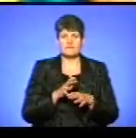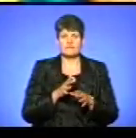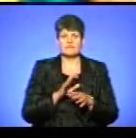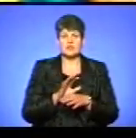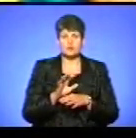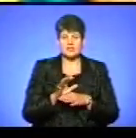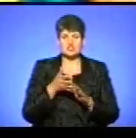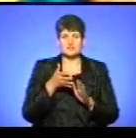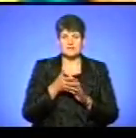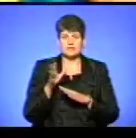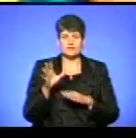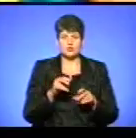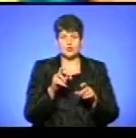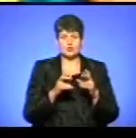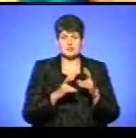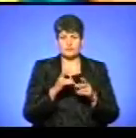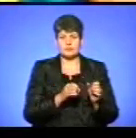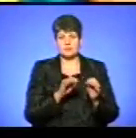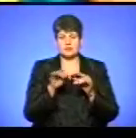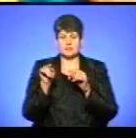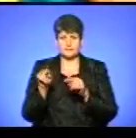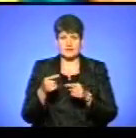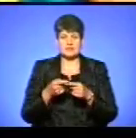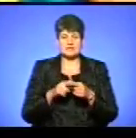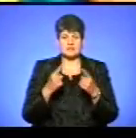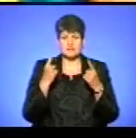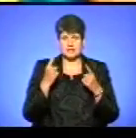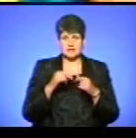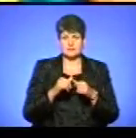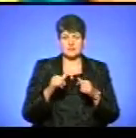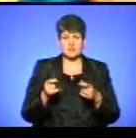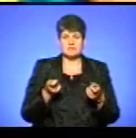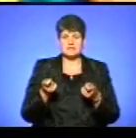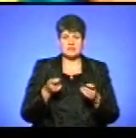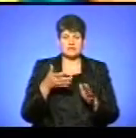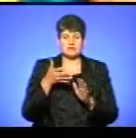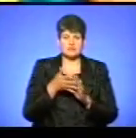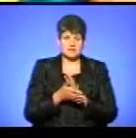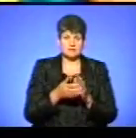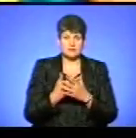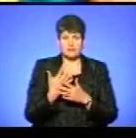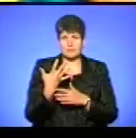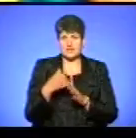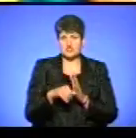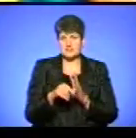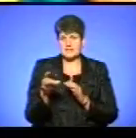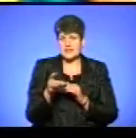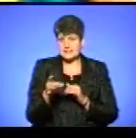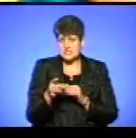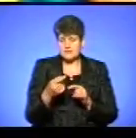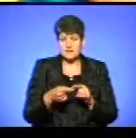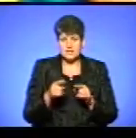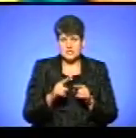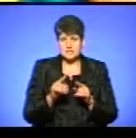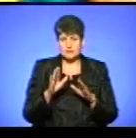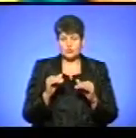всього заводу треба перекласти на ці два продукти. Це дуже велике зростання адміністративних витрат, мабуть, в 5 чи 6 разів, і відповідно це